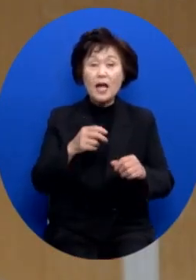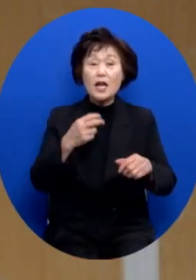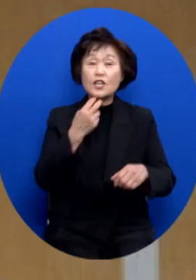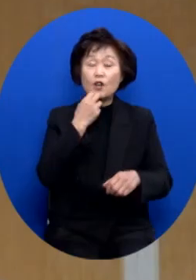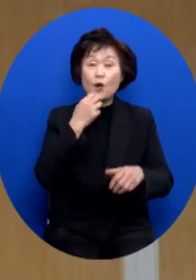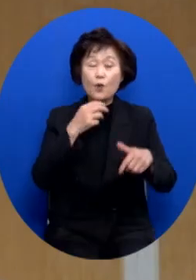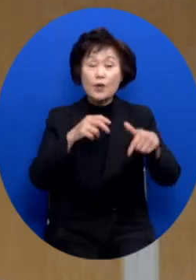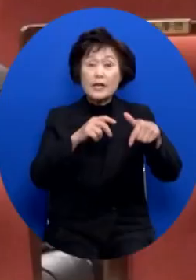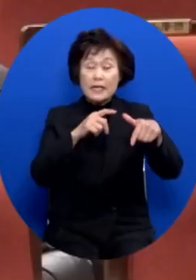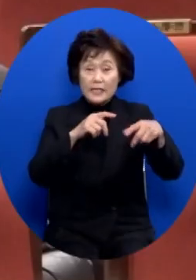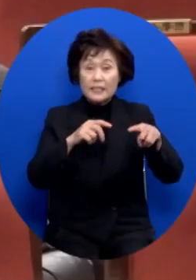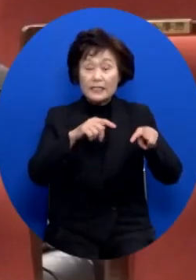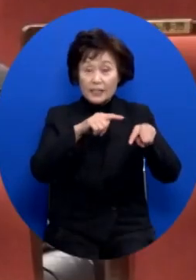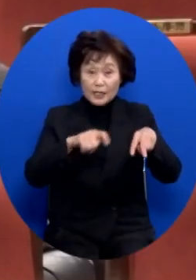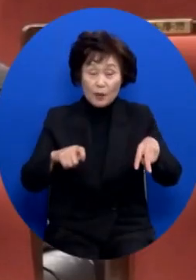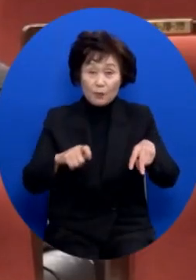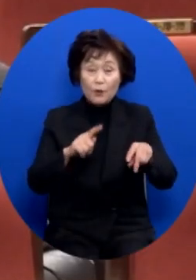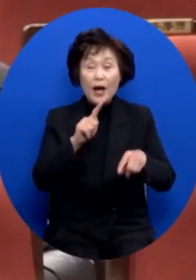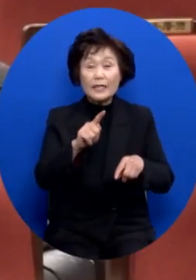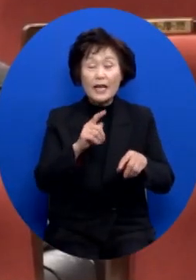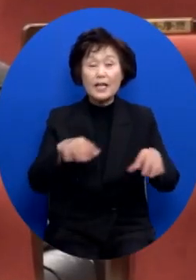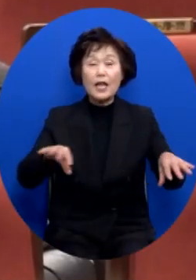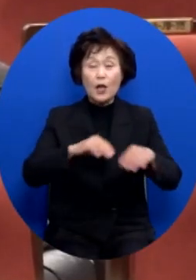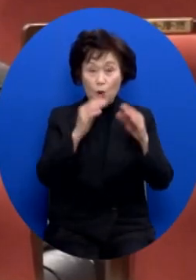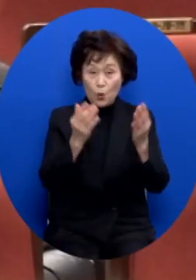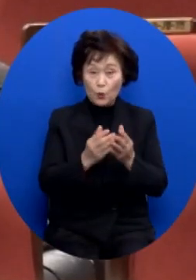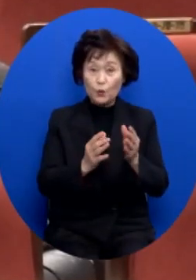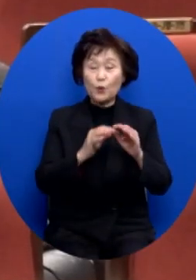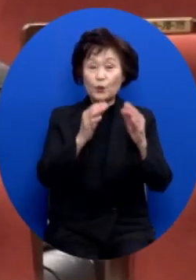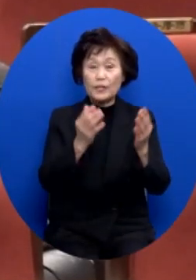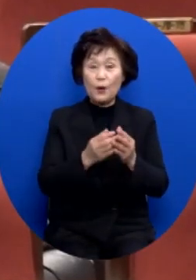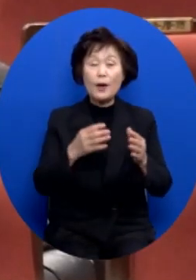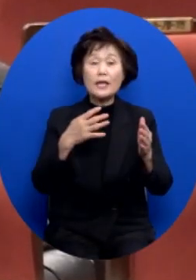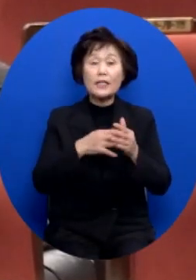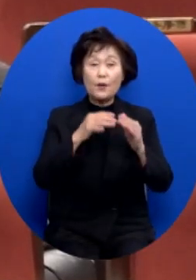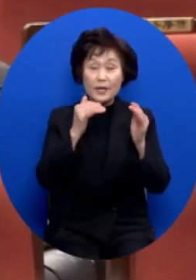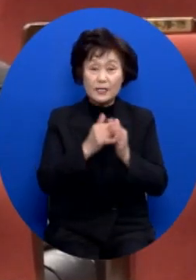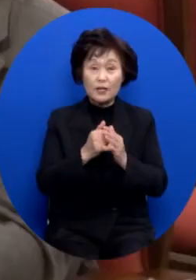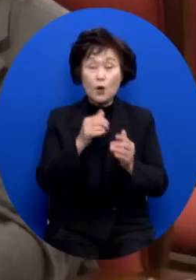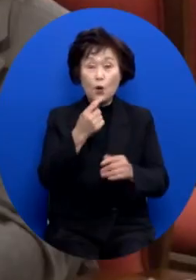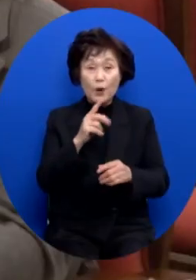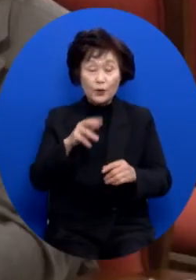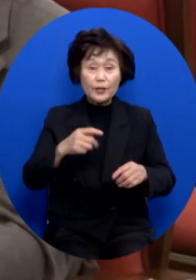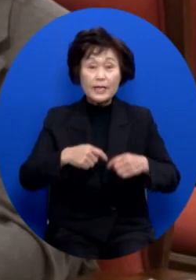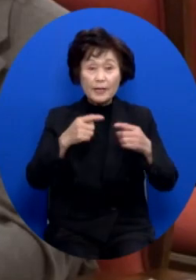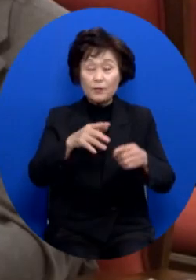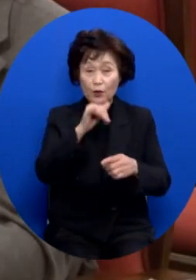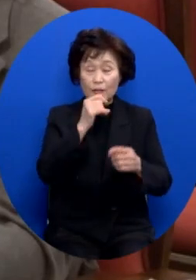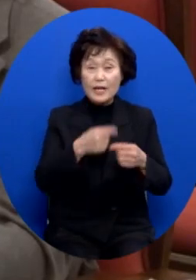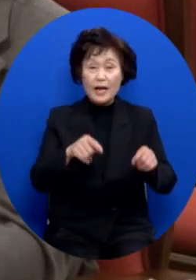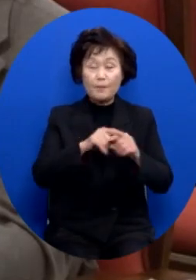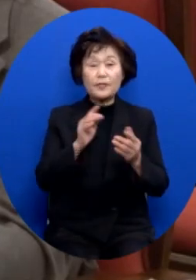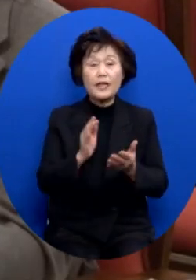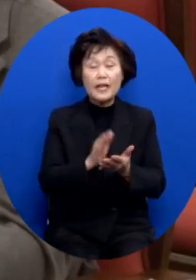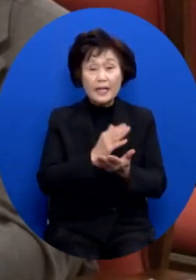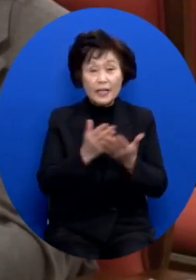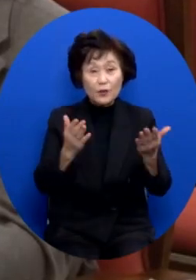서대문구 하나의 공동체, 6월에는 사회적 협동조합 와룡에 참여하고 있는 함께